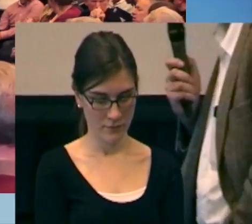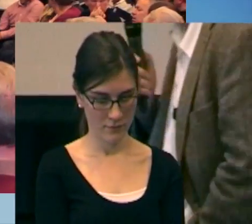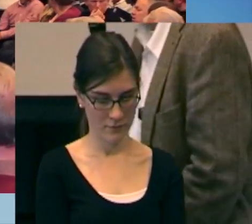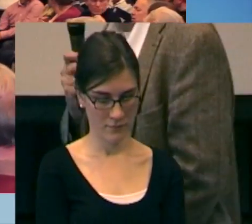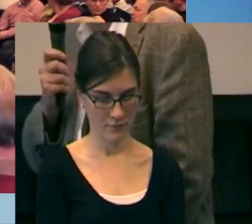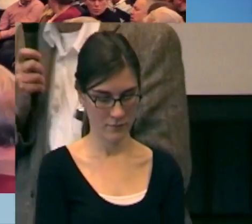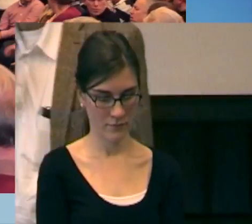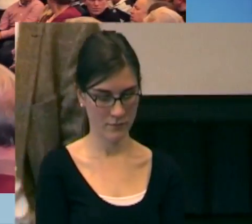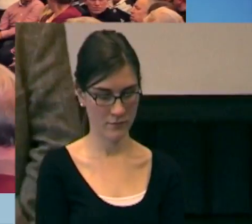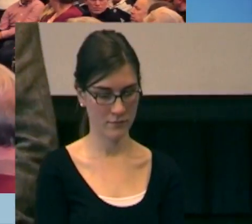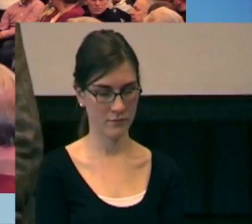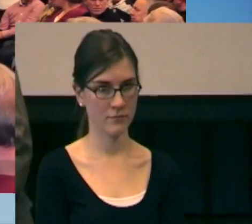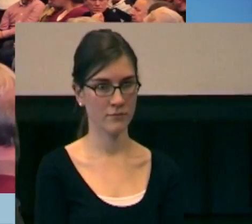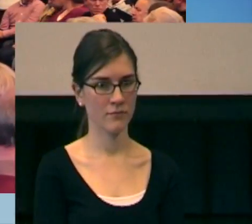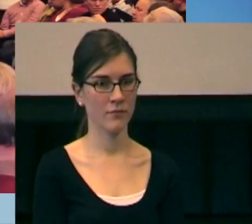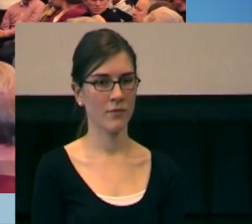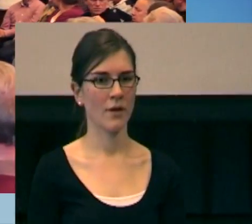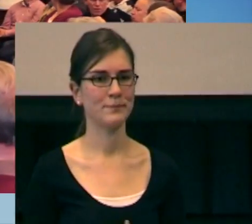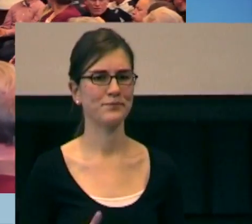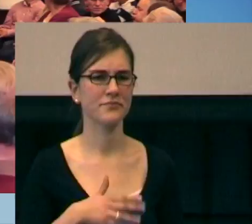Ich möchte Sie gerne so ein bisschen auf den Boden zurückholen.